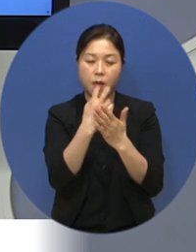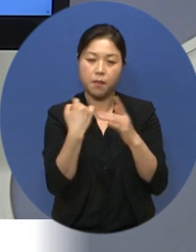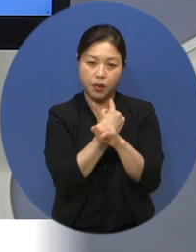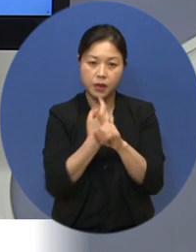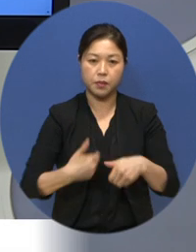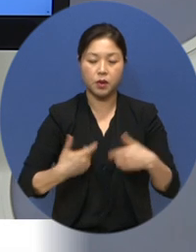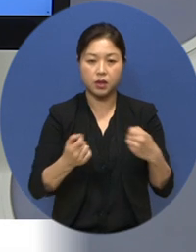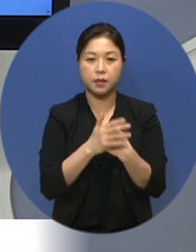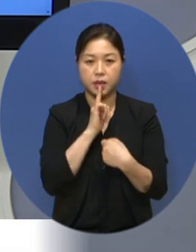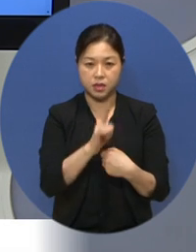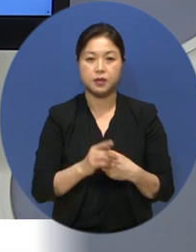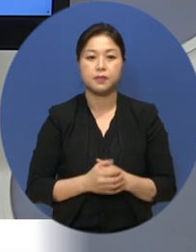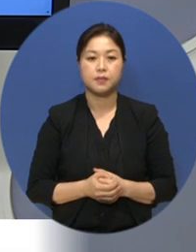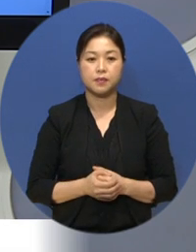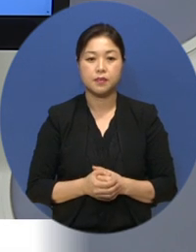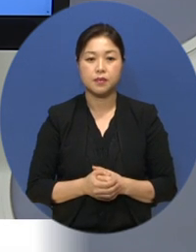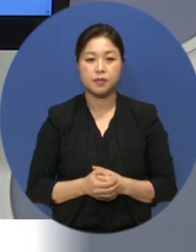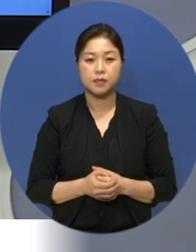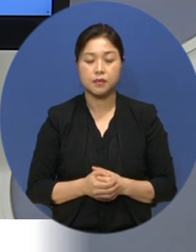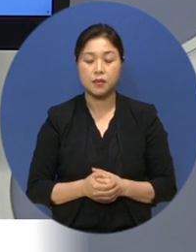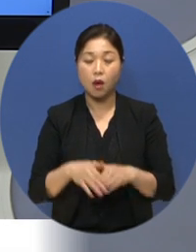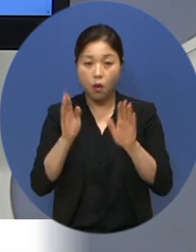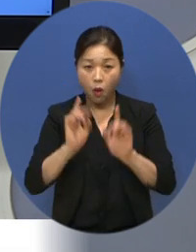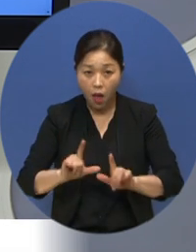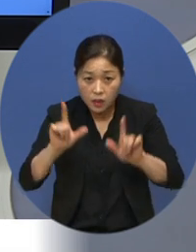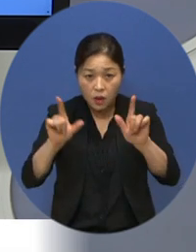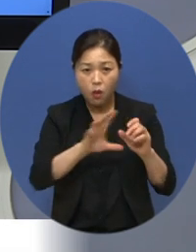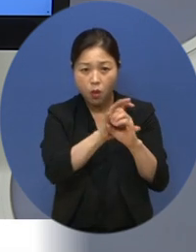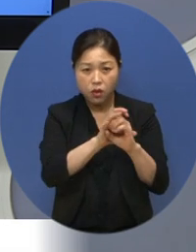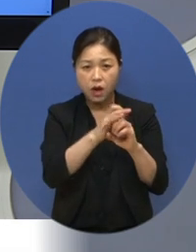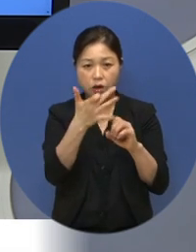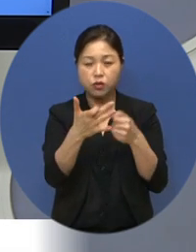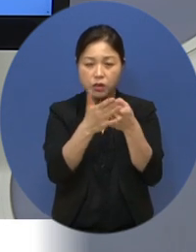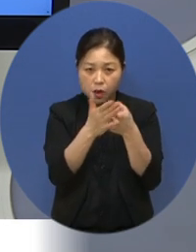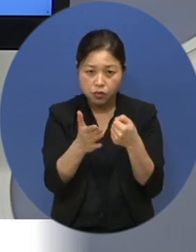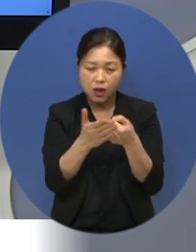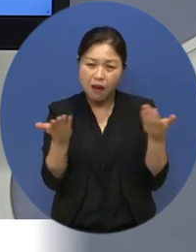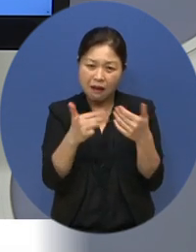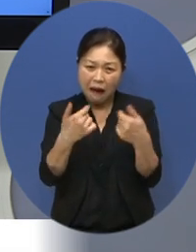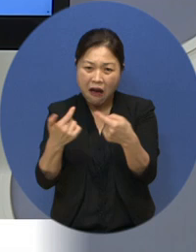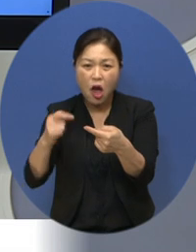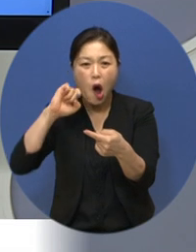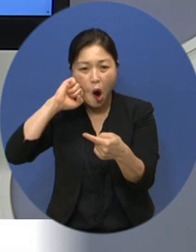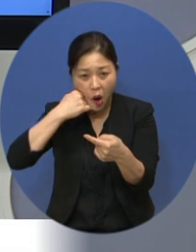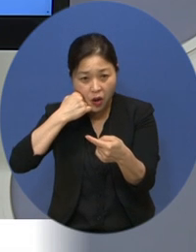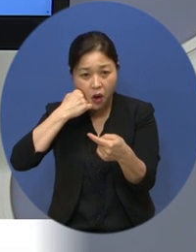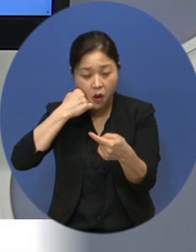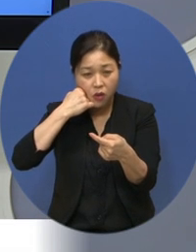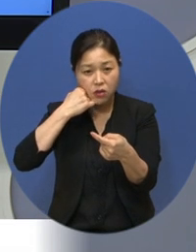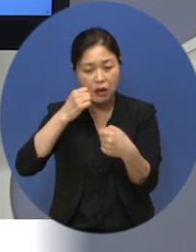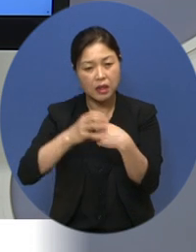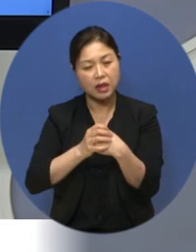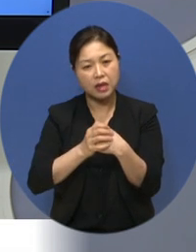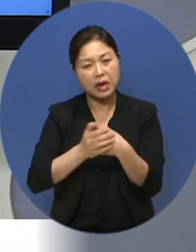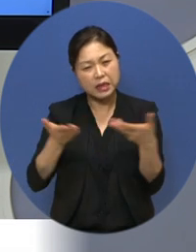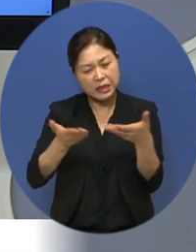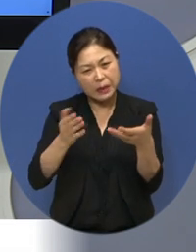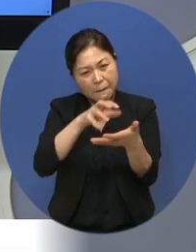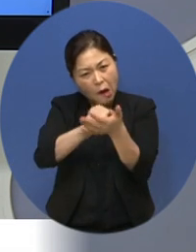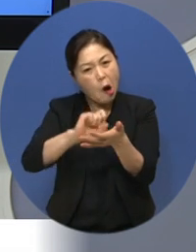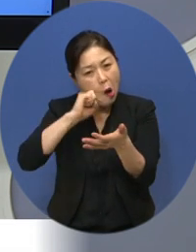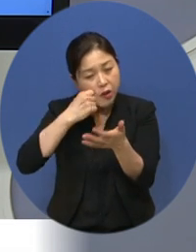밝혔습니다 이어 올해는 코로 날 그로 인해 취업에 어려움을 겪는 고용 취약계층을 위해